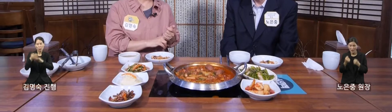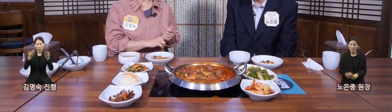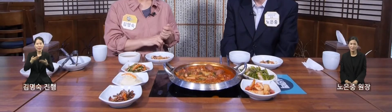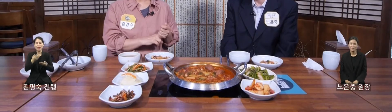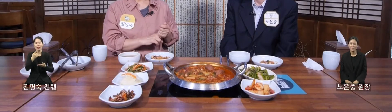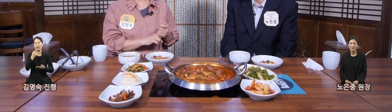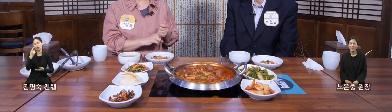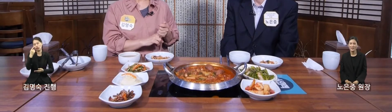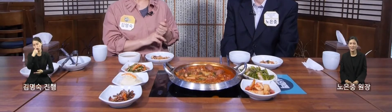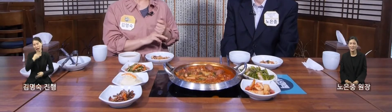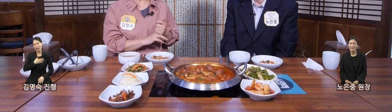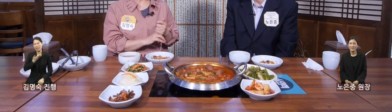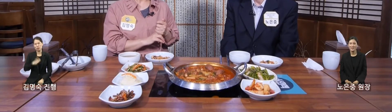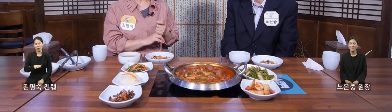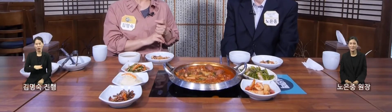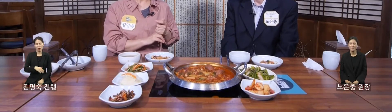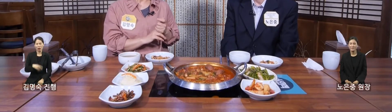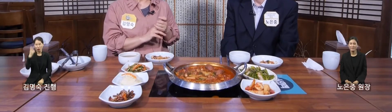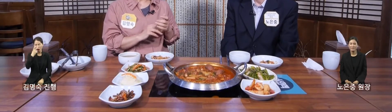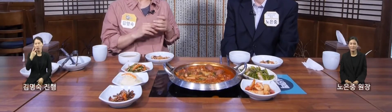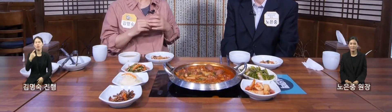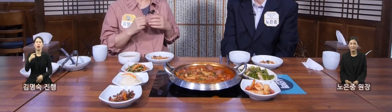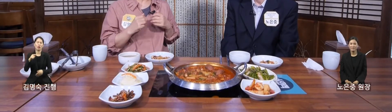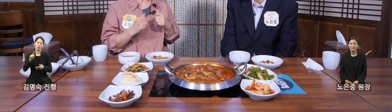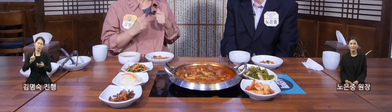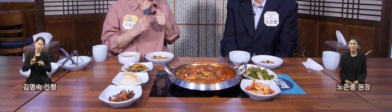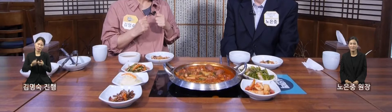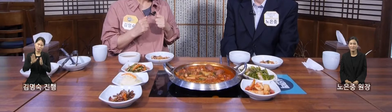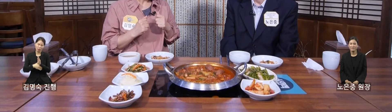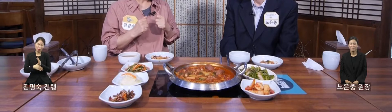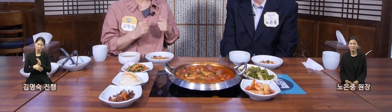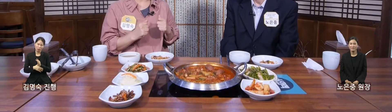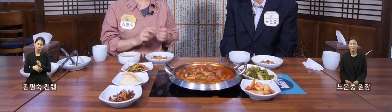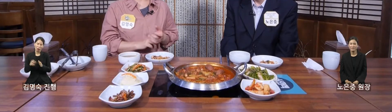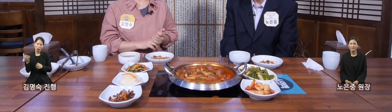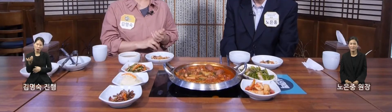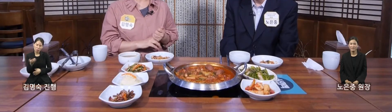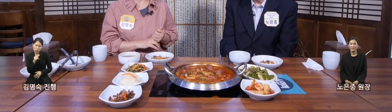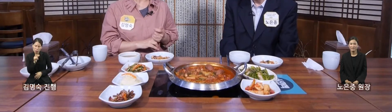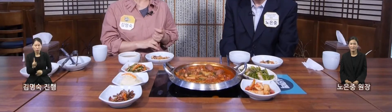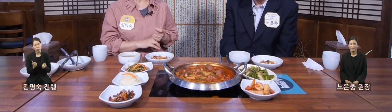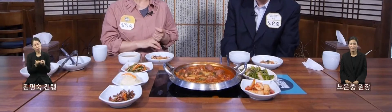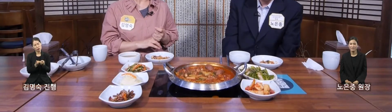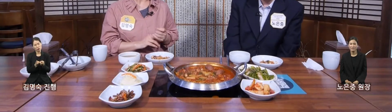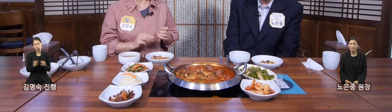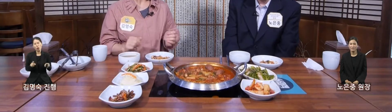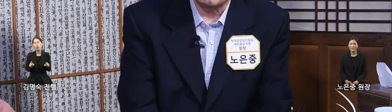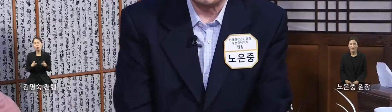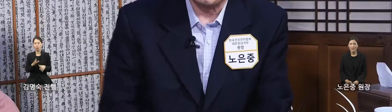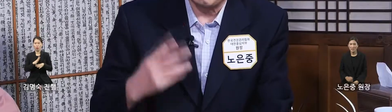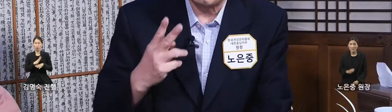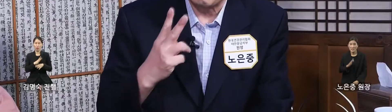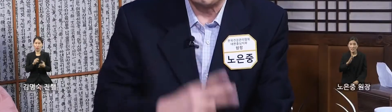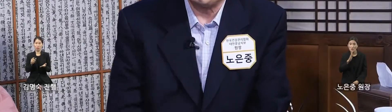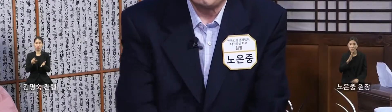알면서도 막상 받으려고 하면은 어디 이상 생기면 어떡하지? 겁나서. 실제로도 이렇게